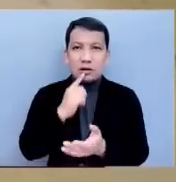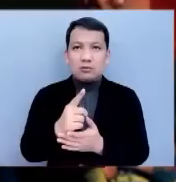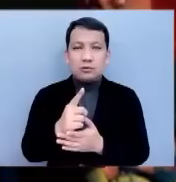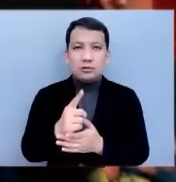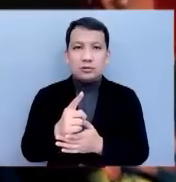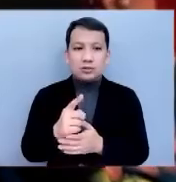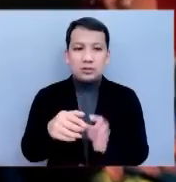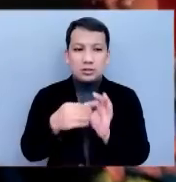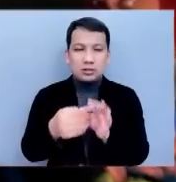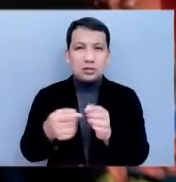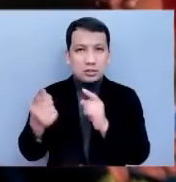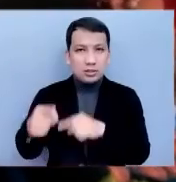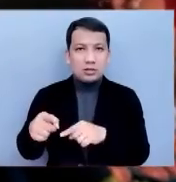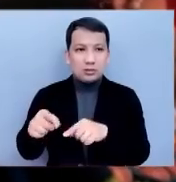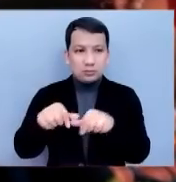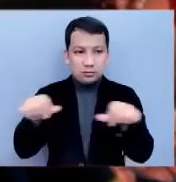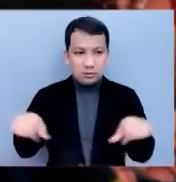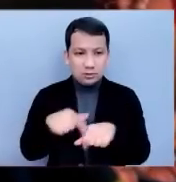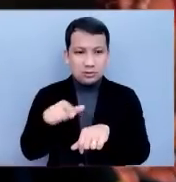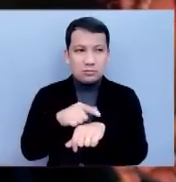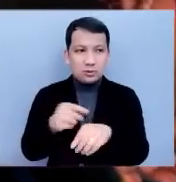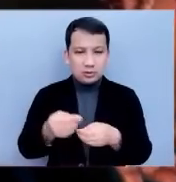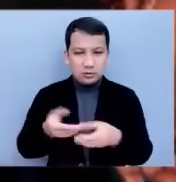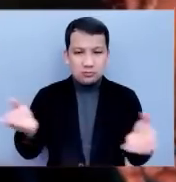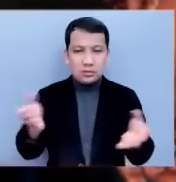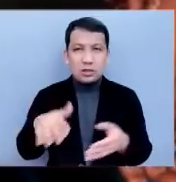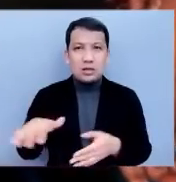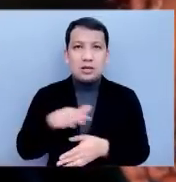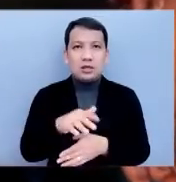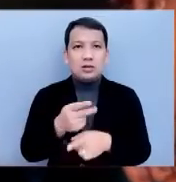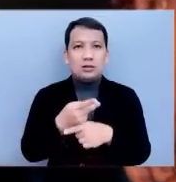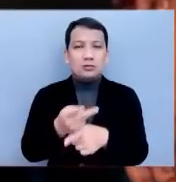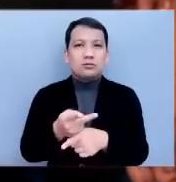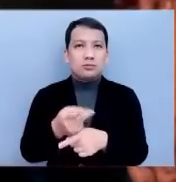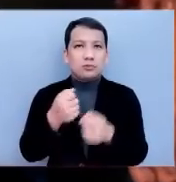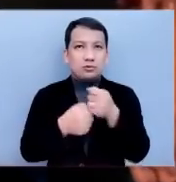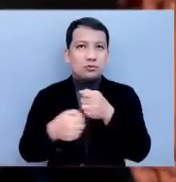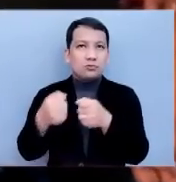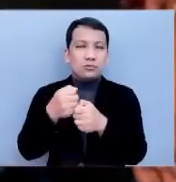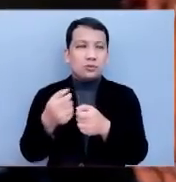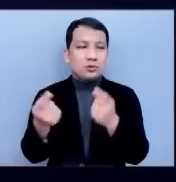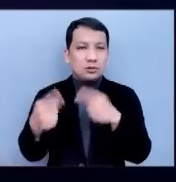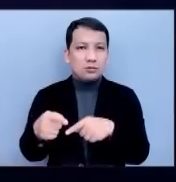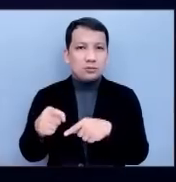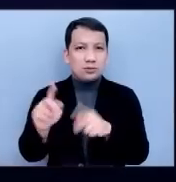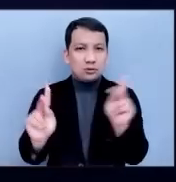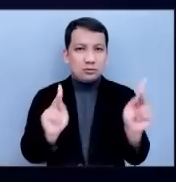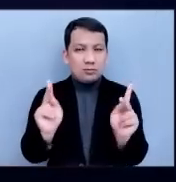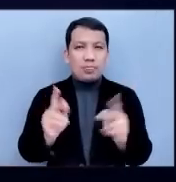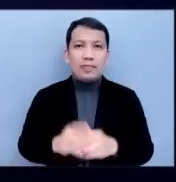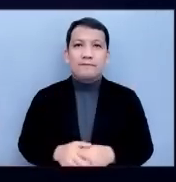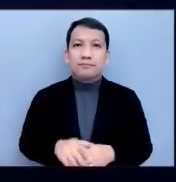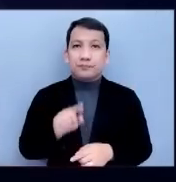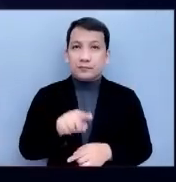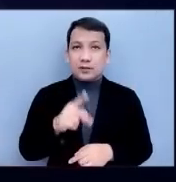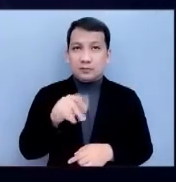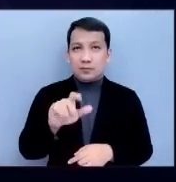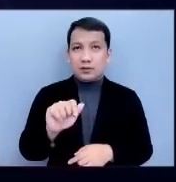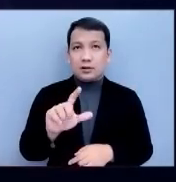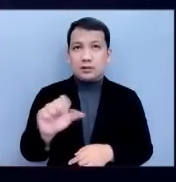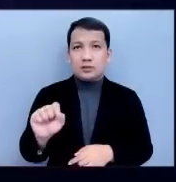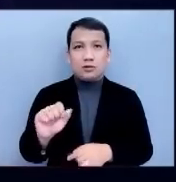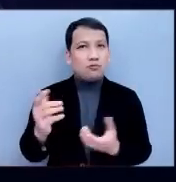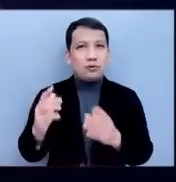napinsala. Namigay na ng relief goods ang lokal na pamahalaan ng Cotabato sa mga apektadong residente. Ayon sa PAGASA, walang